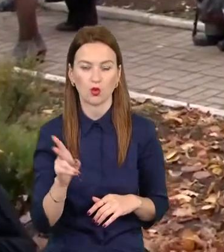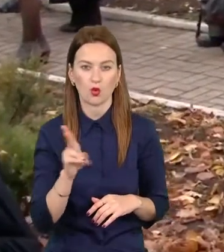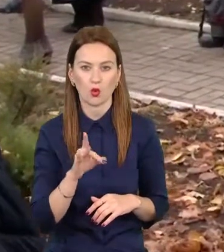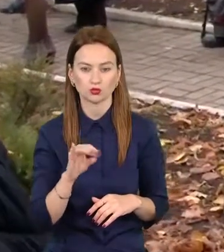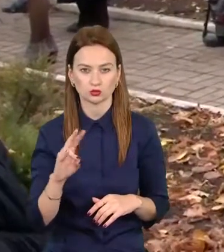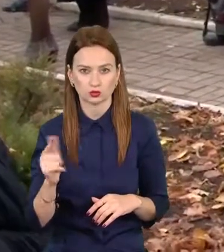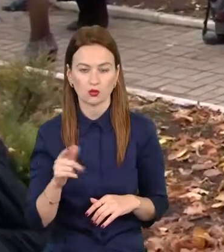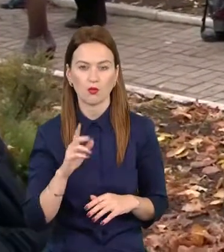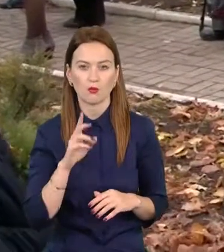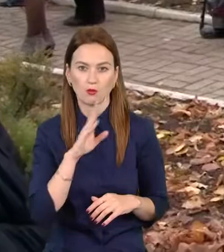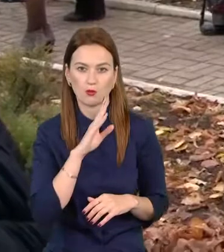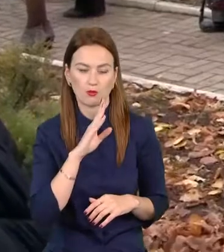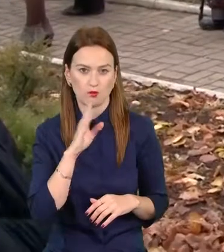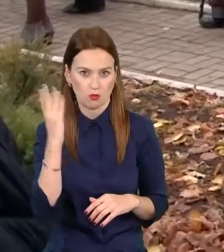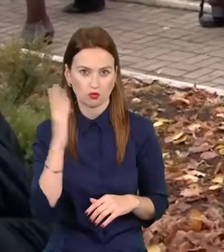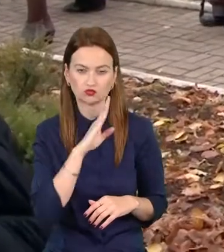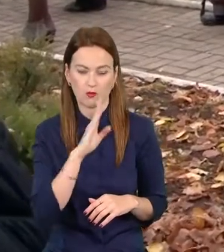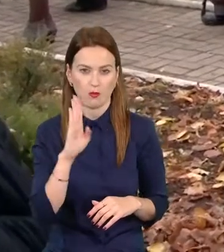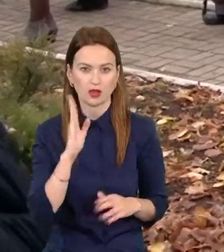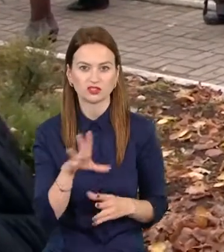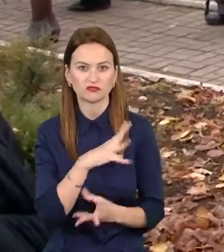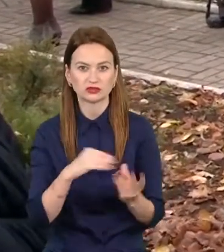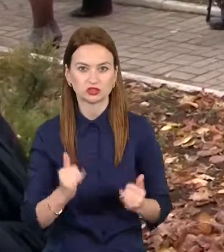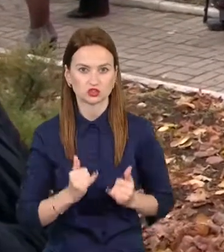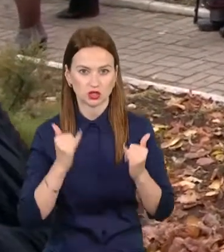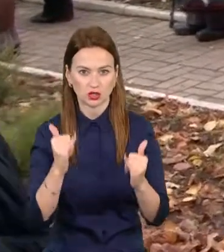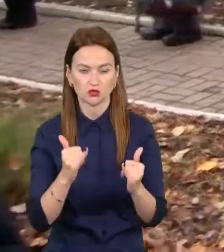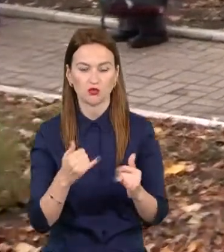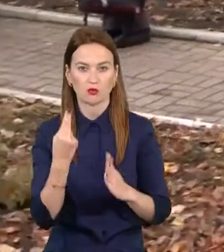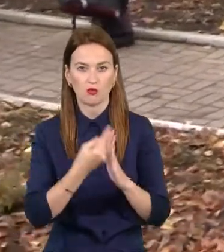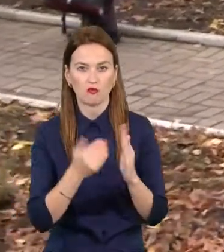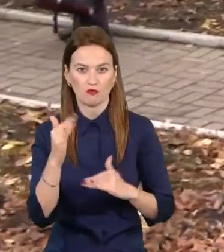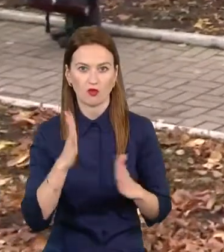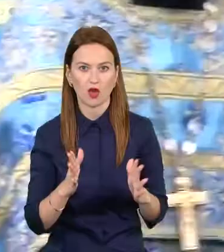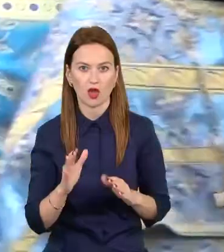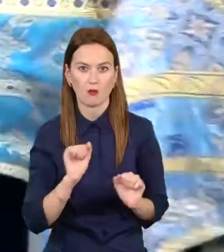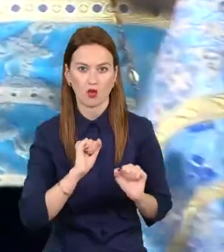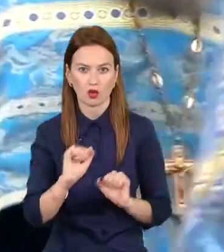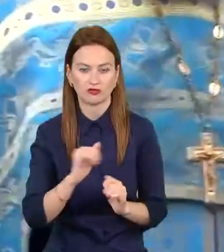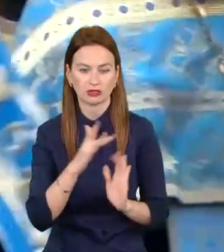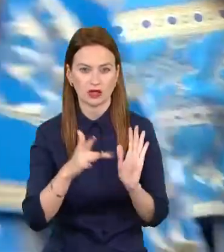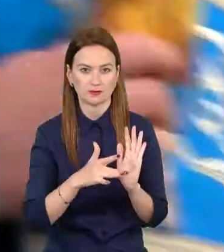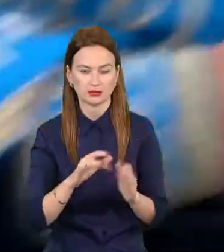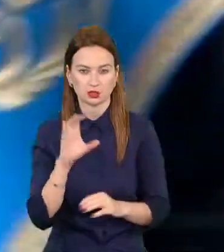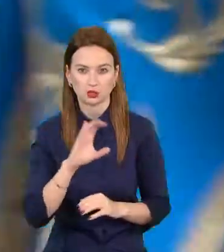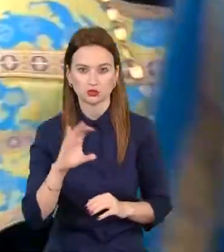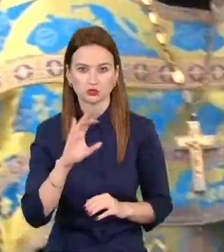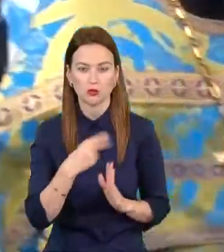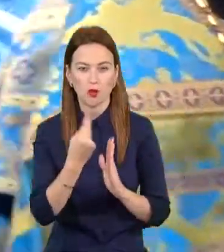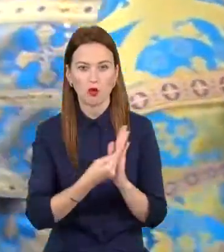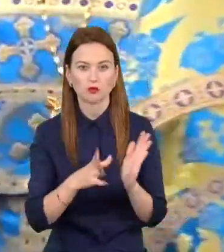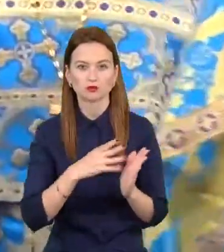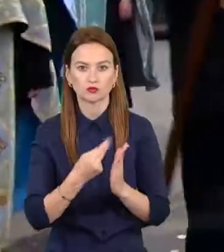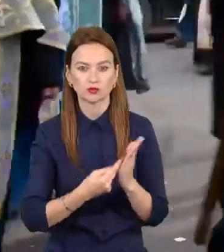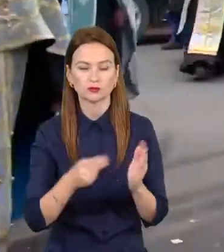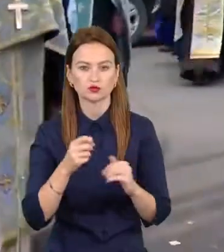Корсунську, ікону Божої Матері. Ми всі її шануємо, бо вона покровителька міста Суми. Образ Богоматері, що був написаний